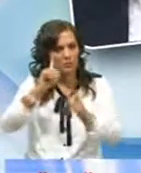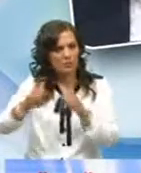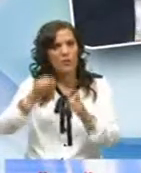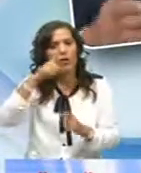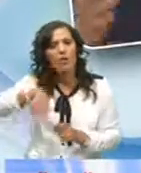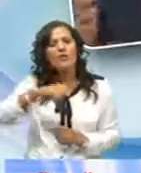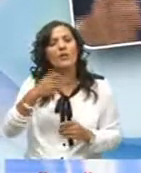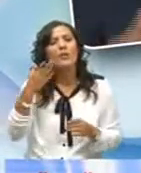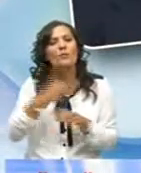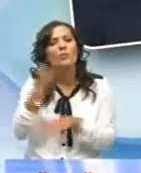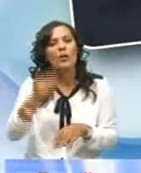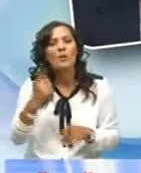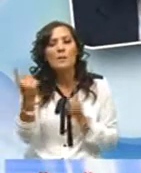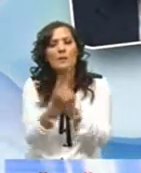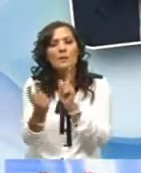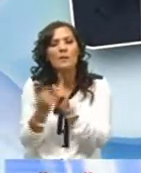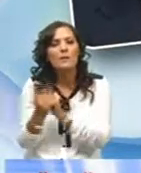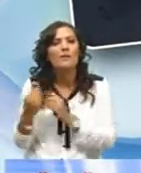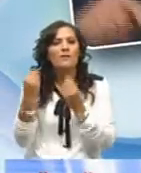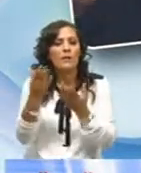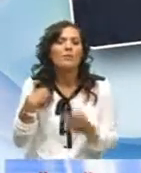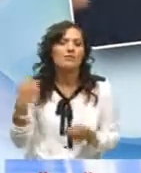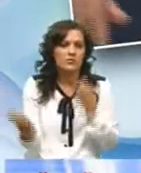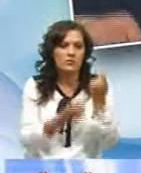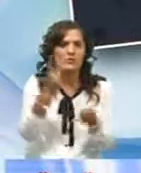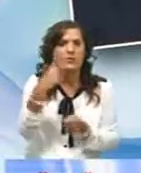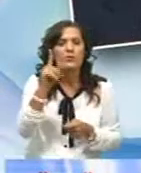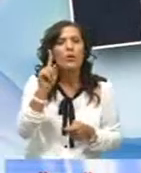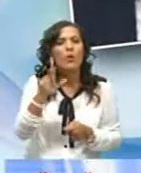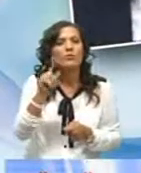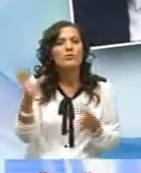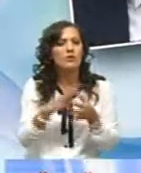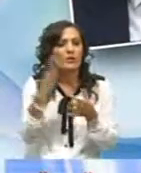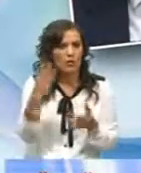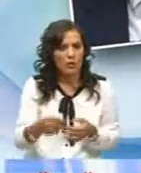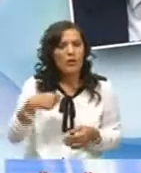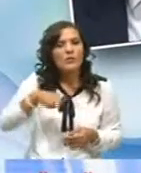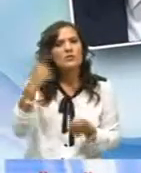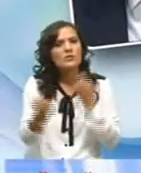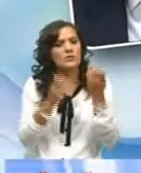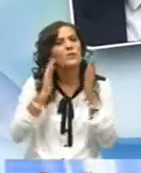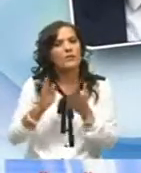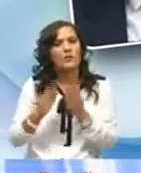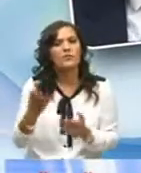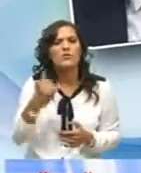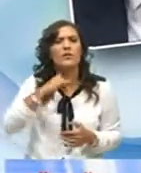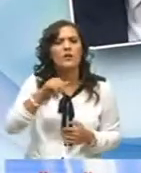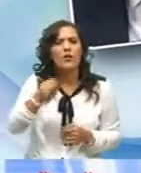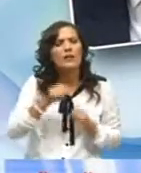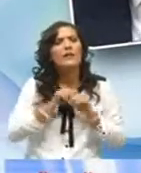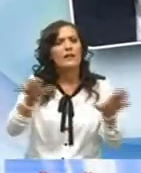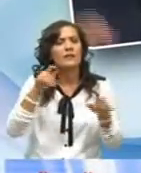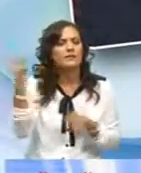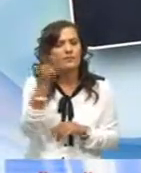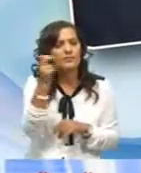onların mümkün olduğu kadar birebir karşılamaya çalışıyoruz 2013 ile ilgili olarak da çalışmalarını sürüyor Çok yakında onları da